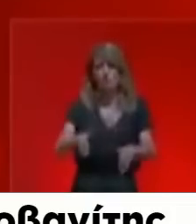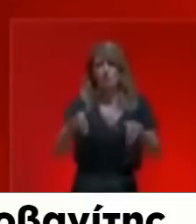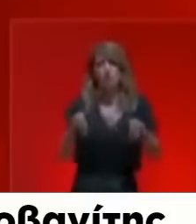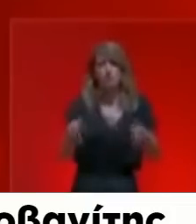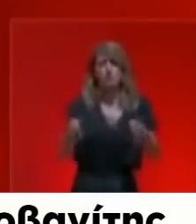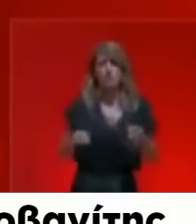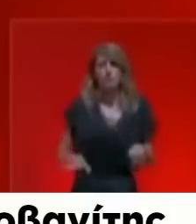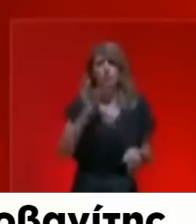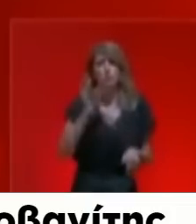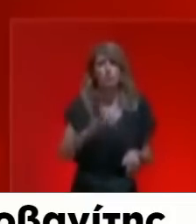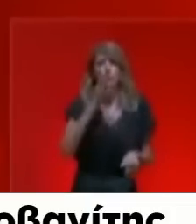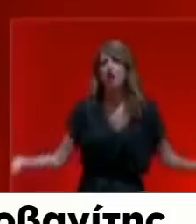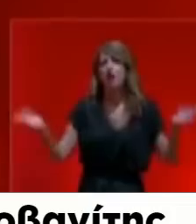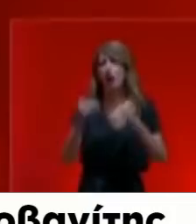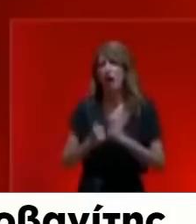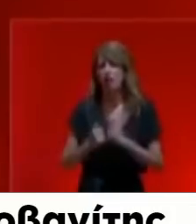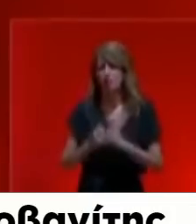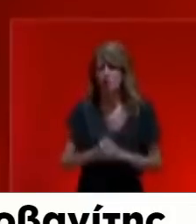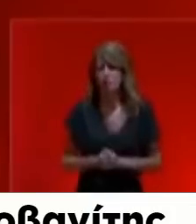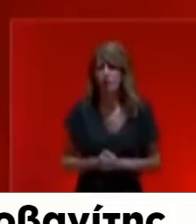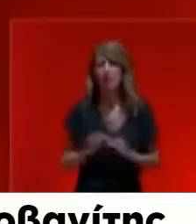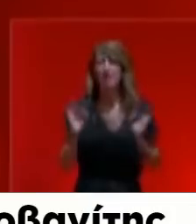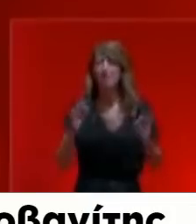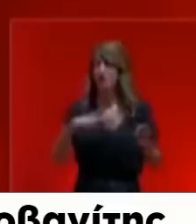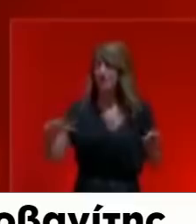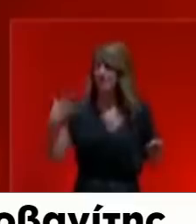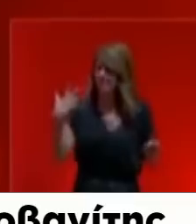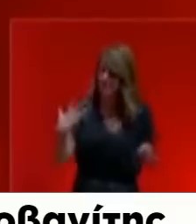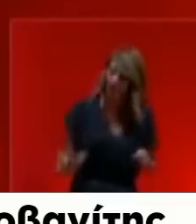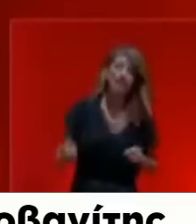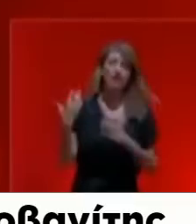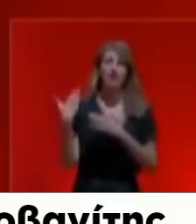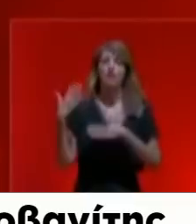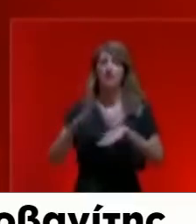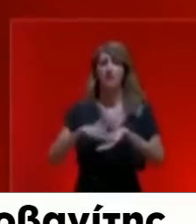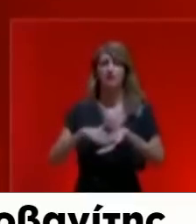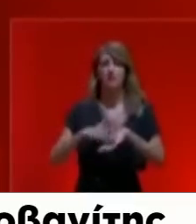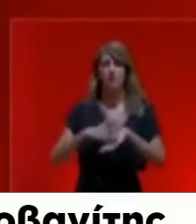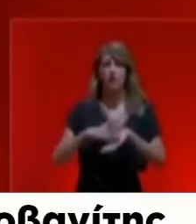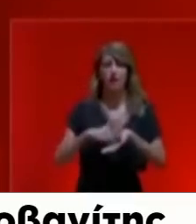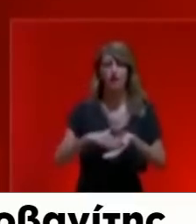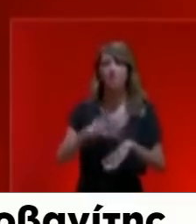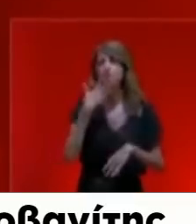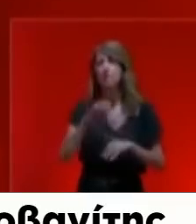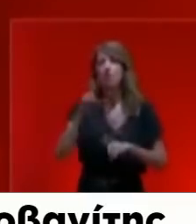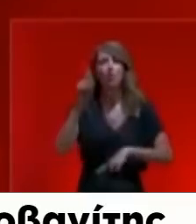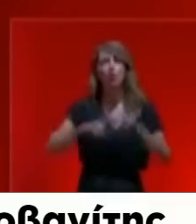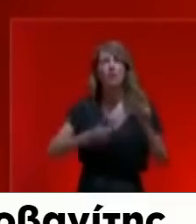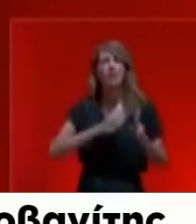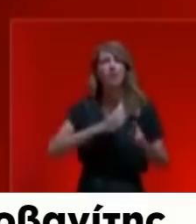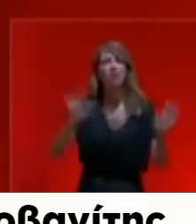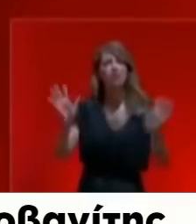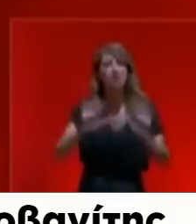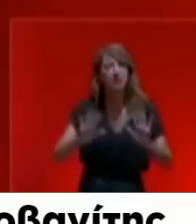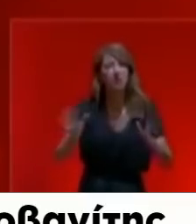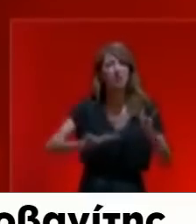να αναβληθεί αυτή η διαδικασία. Πάμε μία εβδομάδα, δεν είναι κάτι φοβερό, δεν είναι κάτι σοβαρό και δείχνει ότι και τα στελέχη μας και τα μέλη